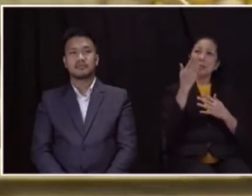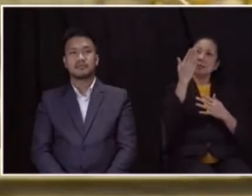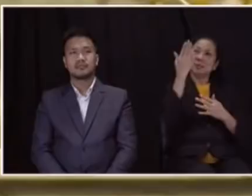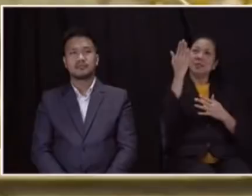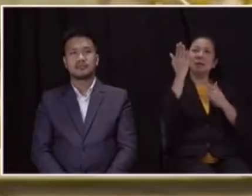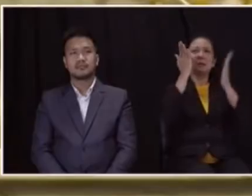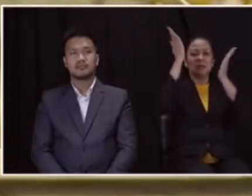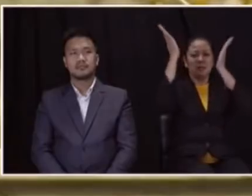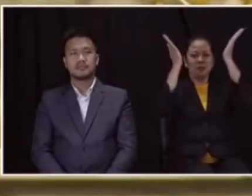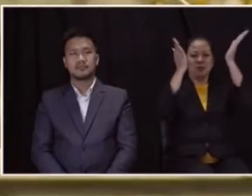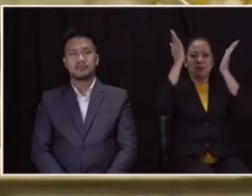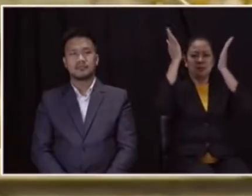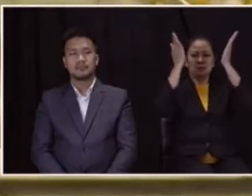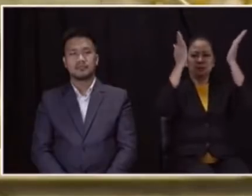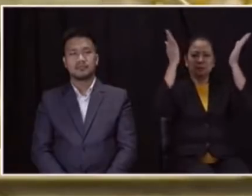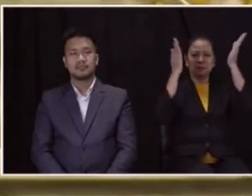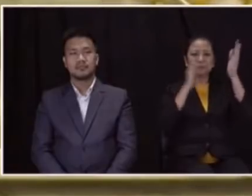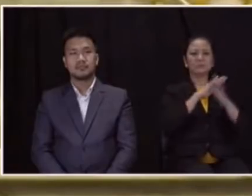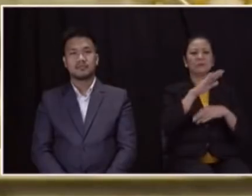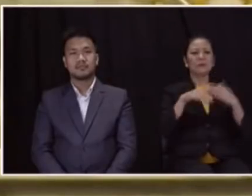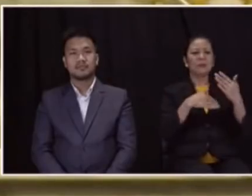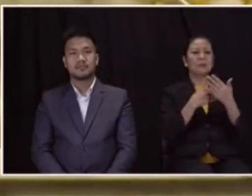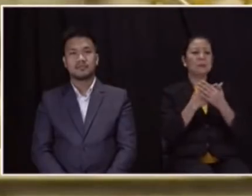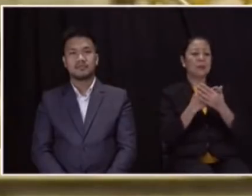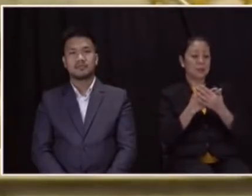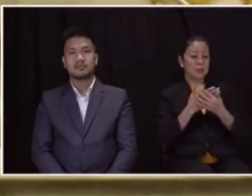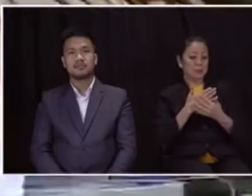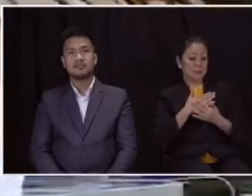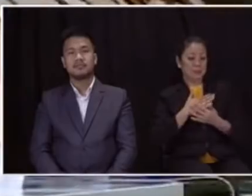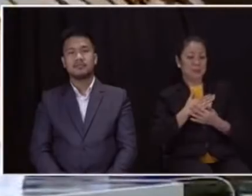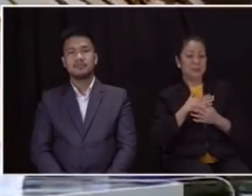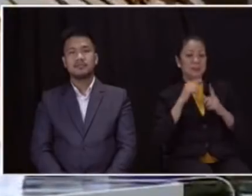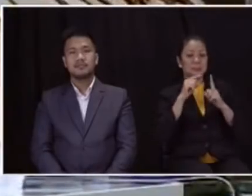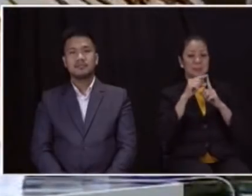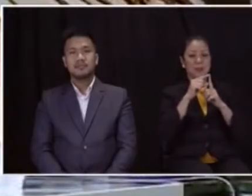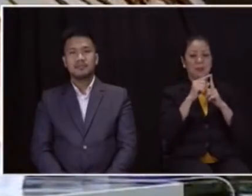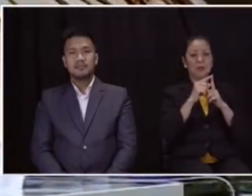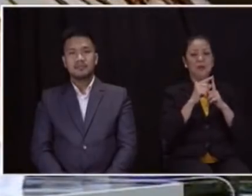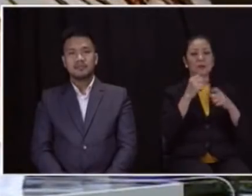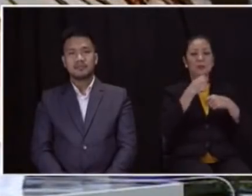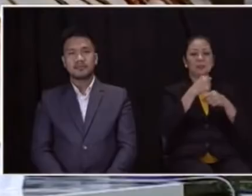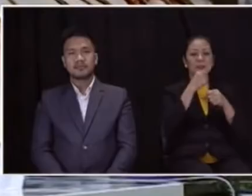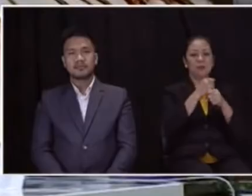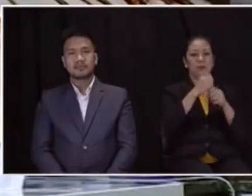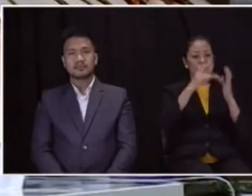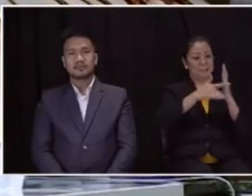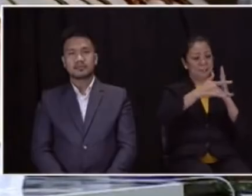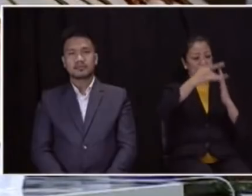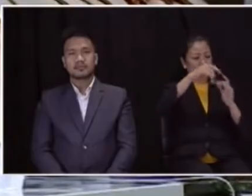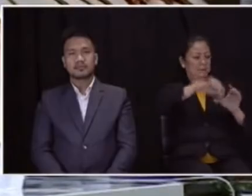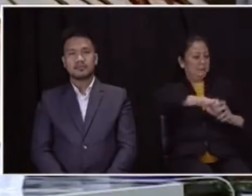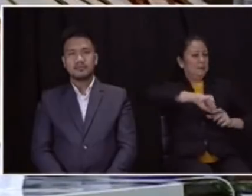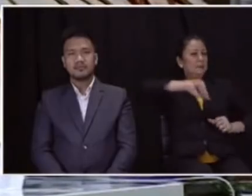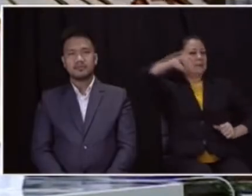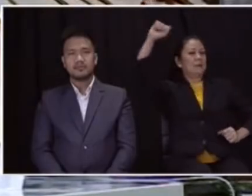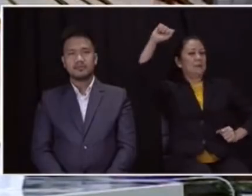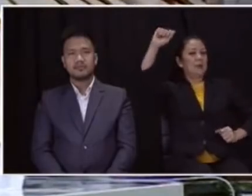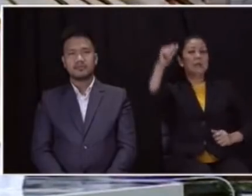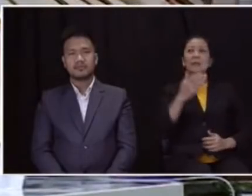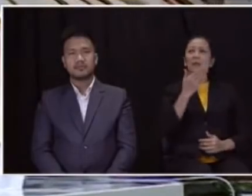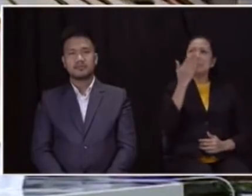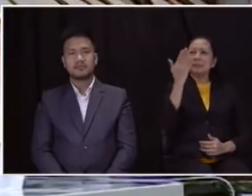paglingkuran. Mga salita ko'y ginawa niya sintalas ng tabak. Siya ang